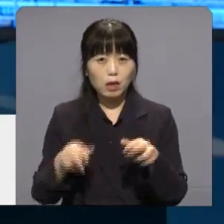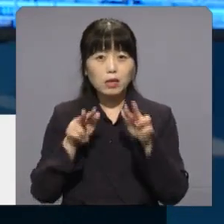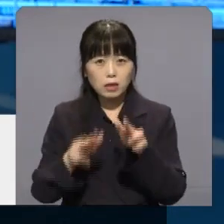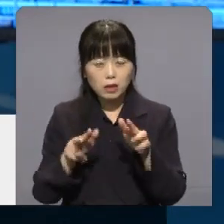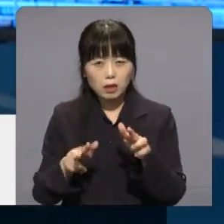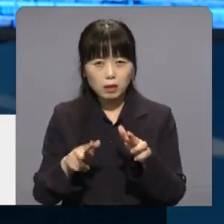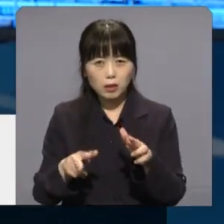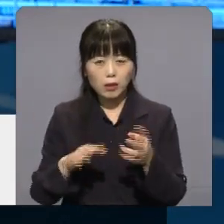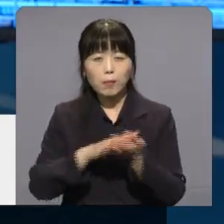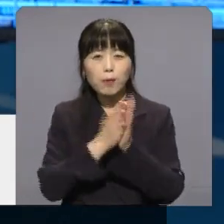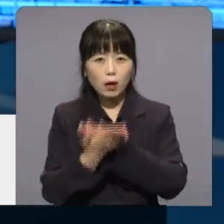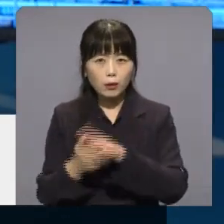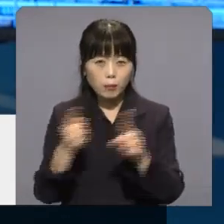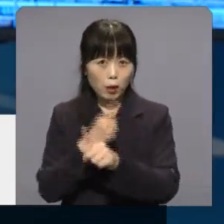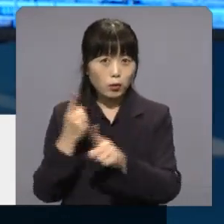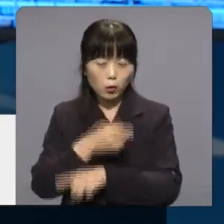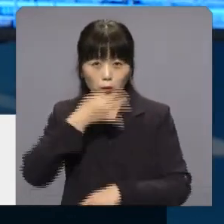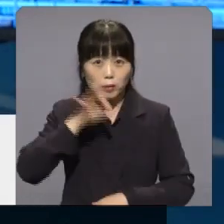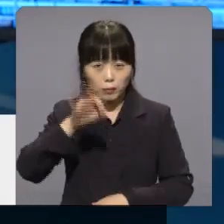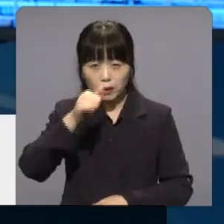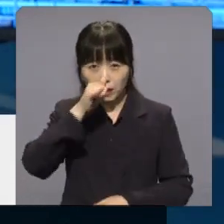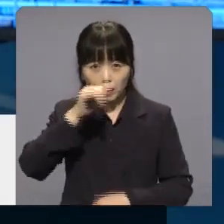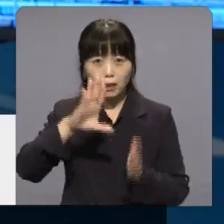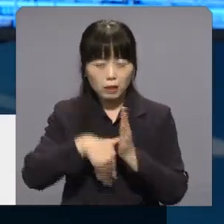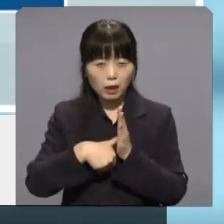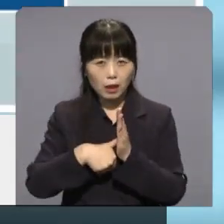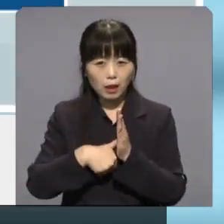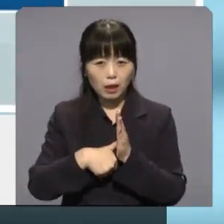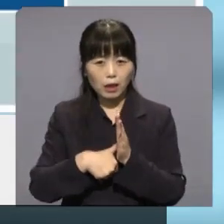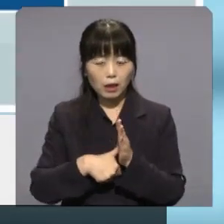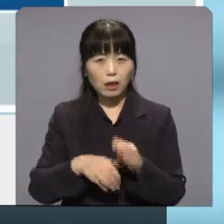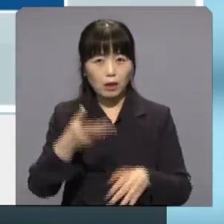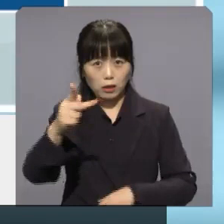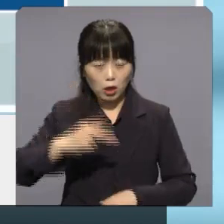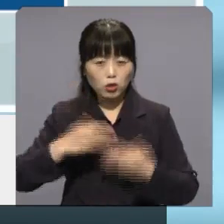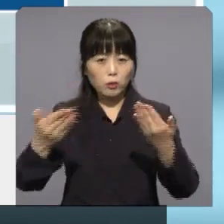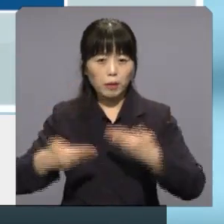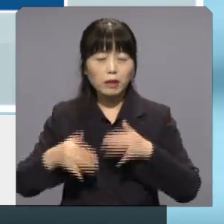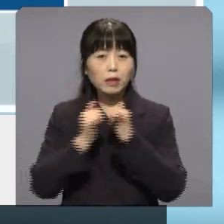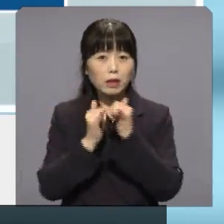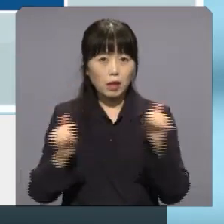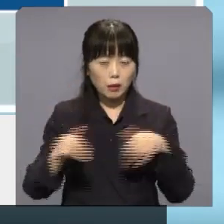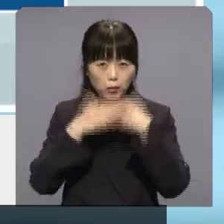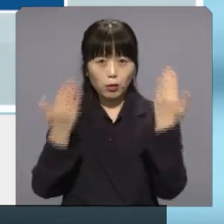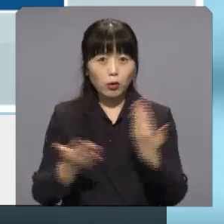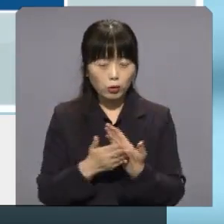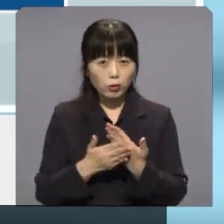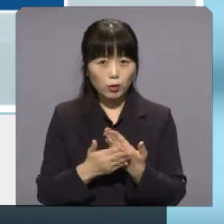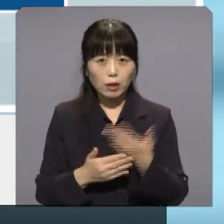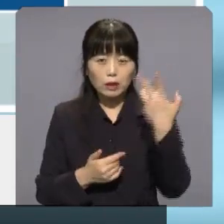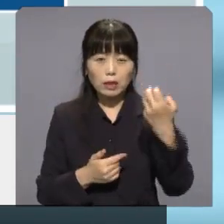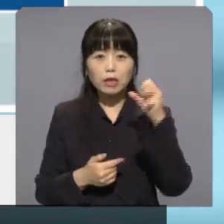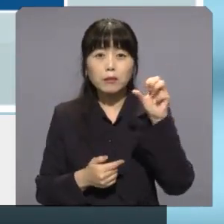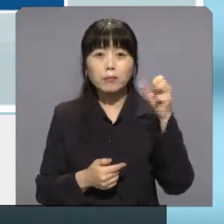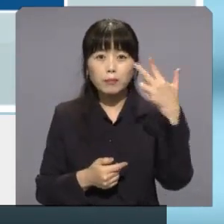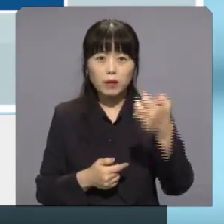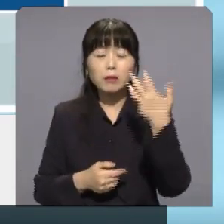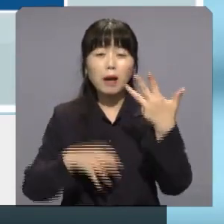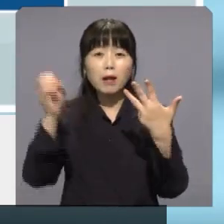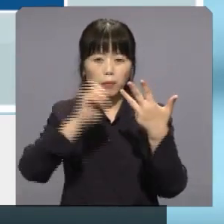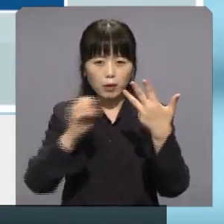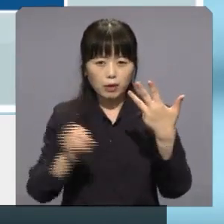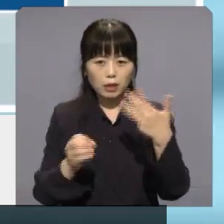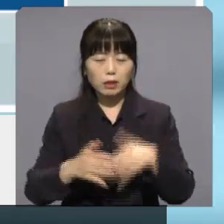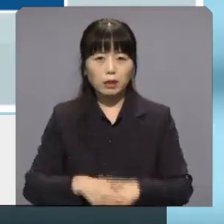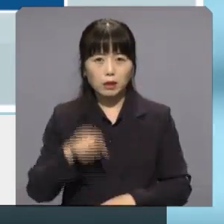변동금리로 가신 분들 좀 변동금리 의대 대추 가드 짐 부리 전체의 대출받은 일부러 78% 그는 여기에 그